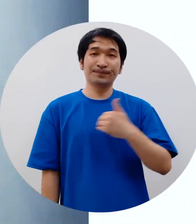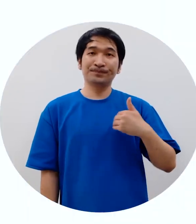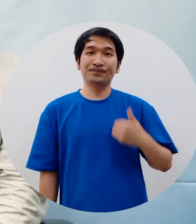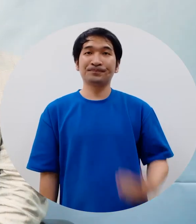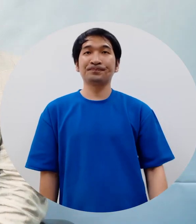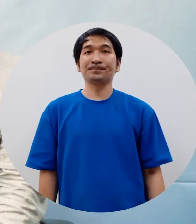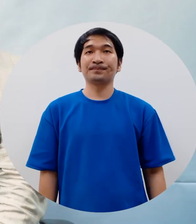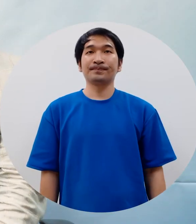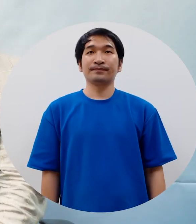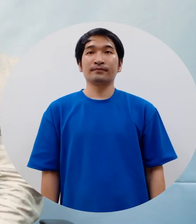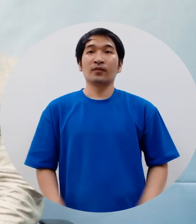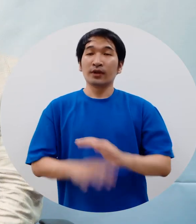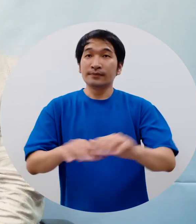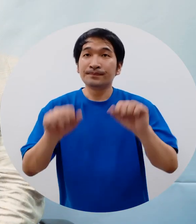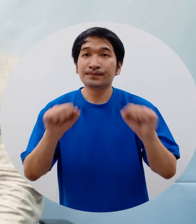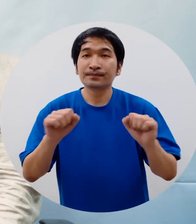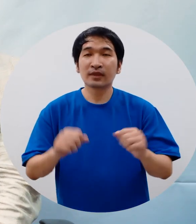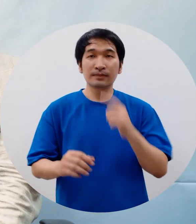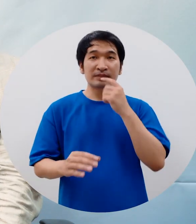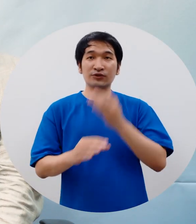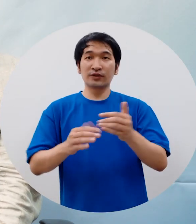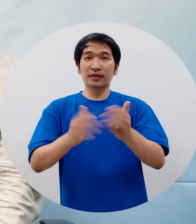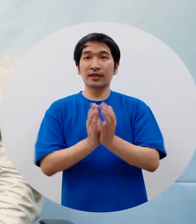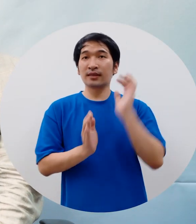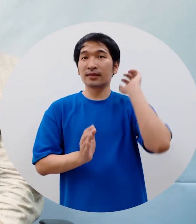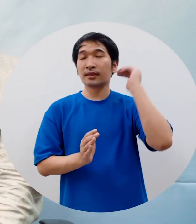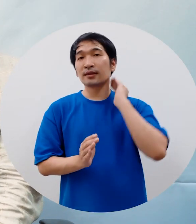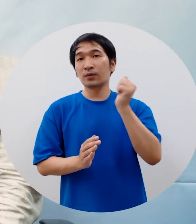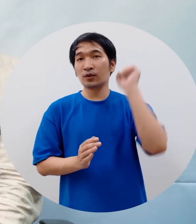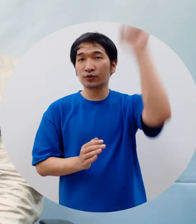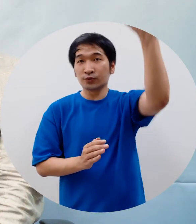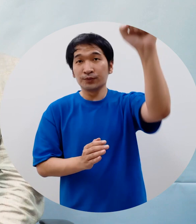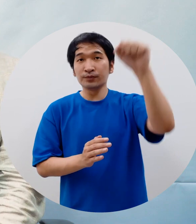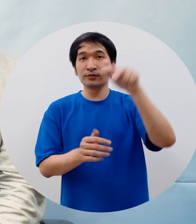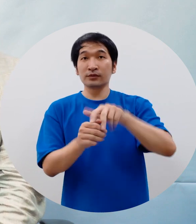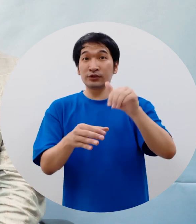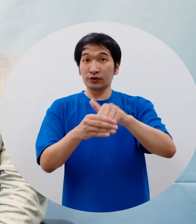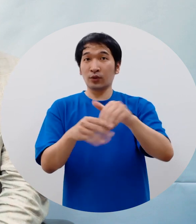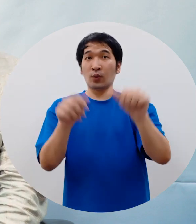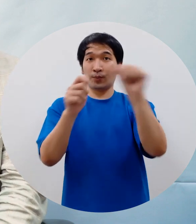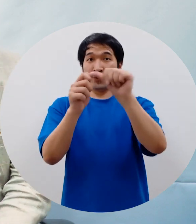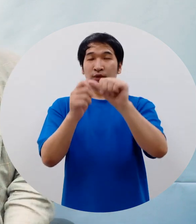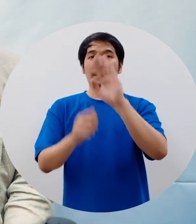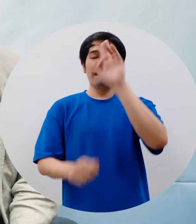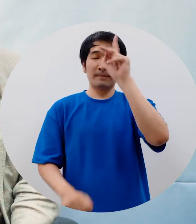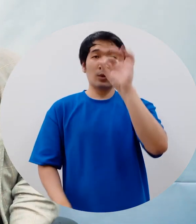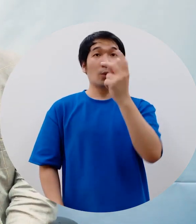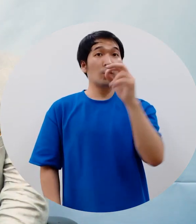그겁니다. 안녕하세요. 민주당 대통령 후보 경선 기호 5번